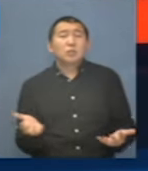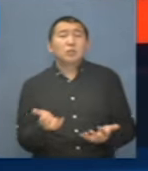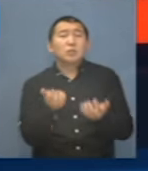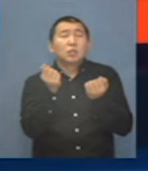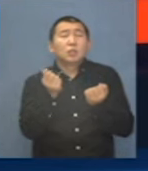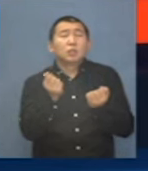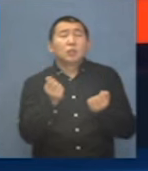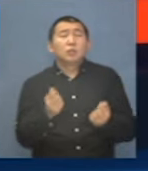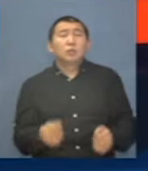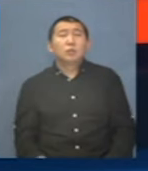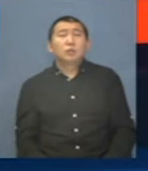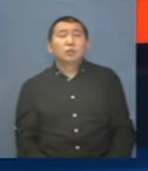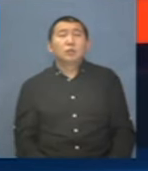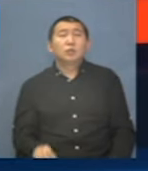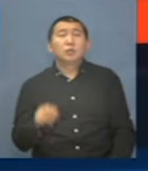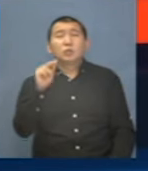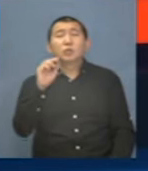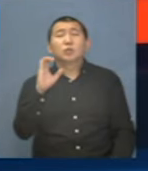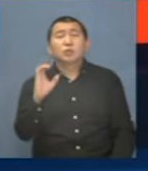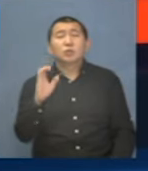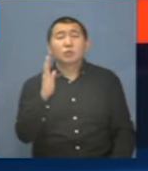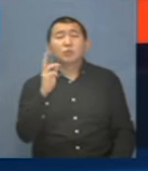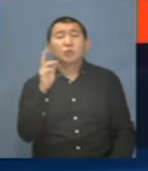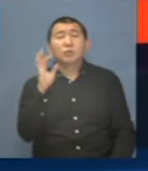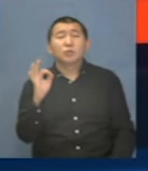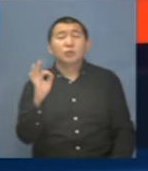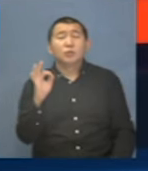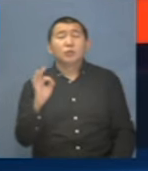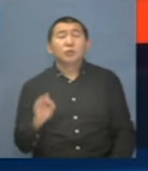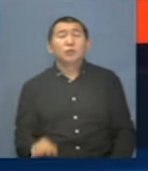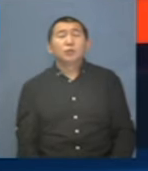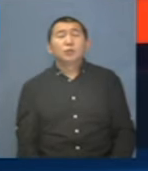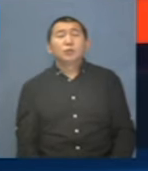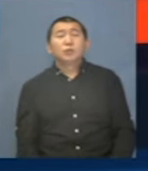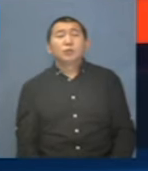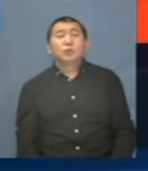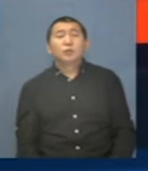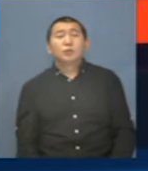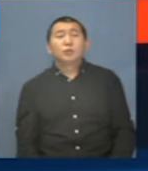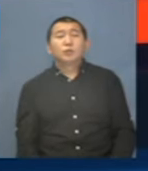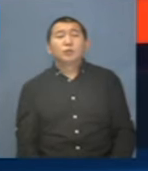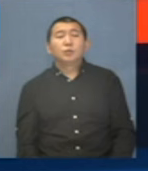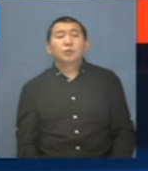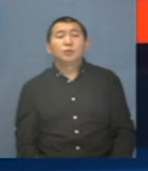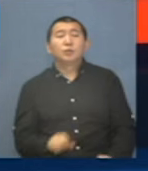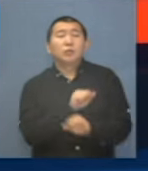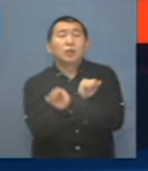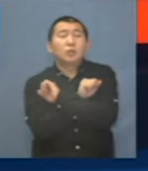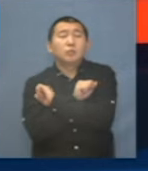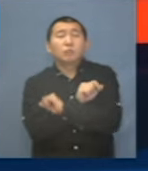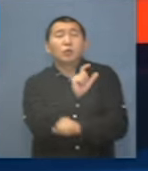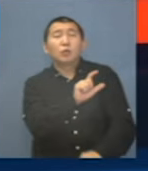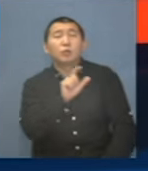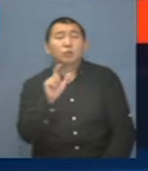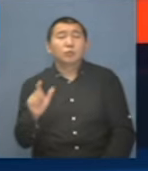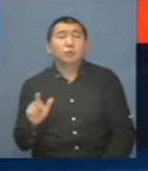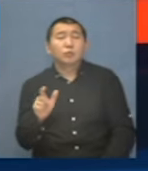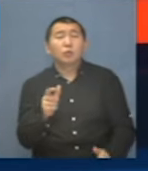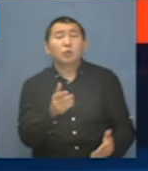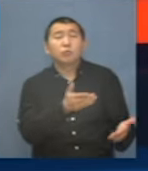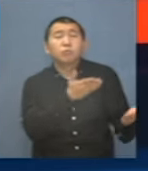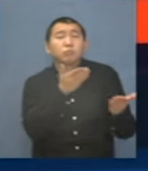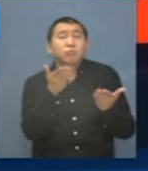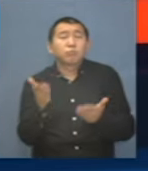по чрезвычайным ситуациям Восточно-Казахстанской области. В рамках мероприятия отдыхающим предложили на время